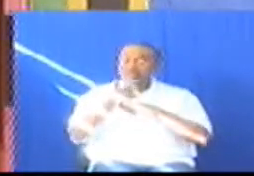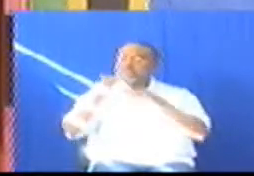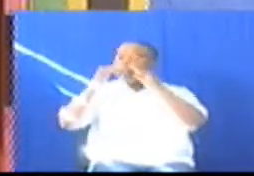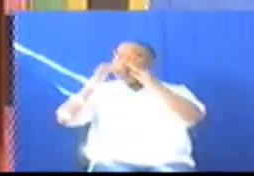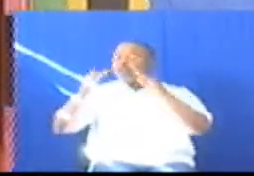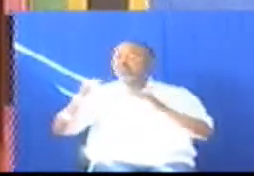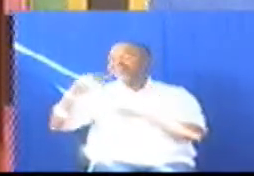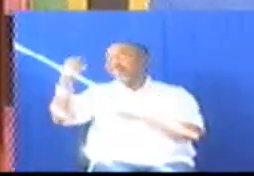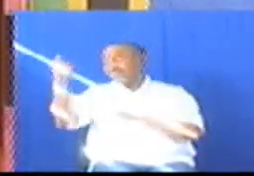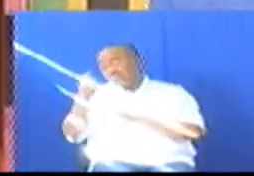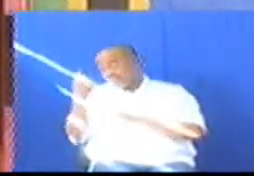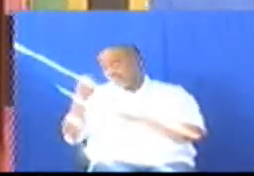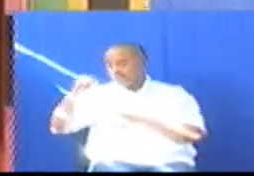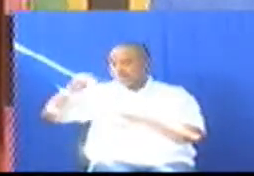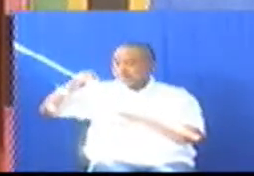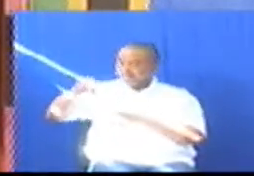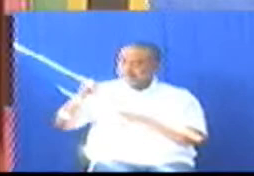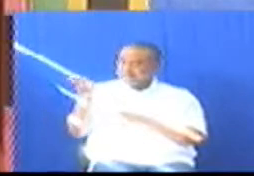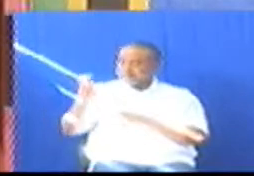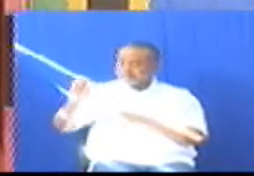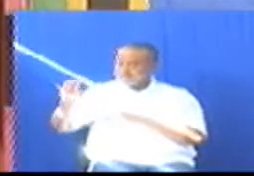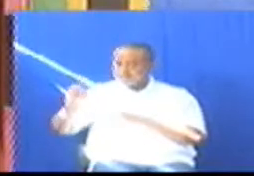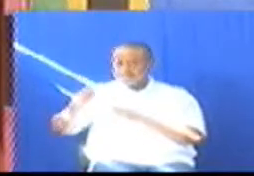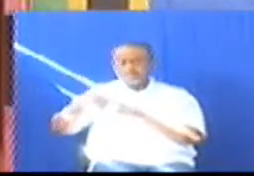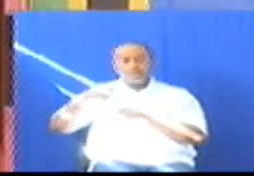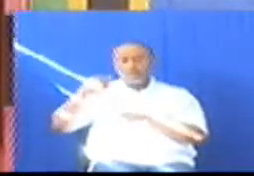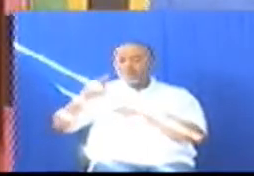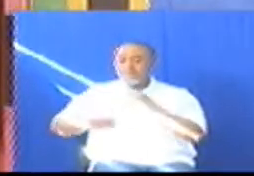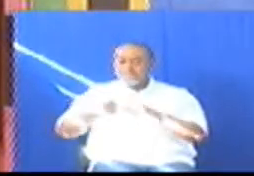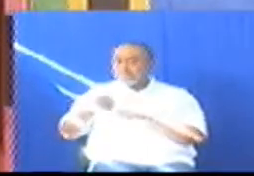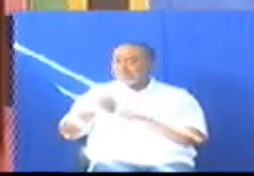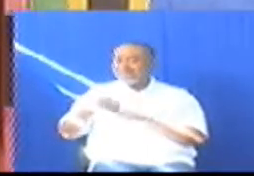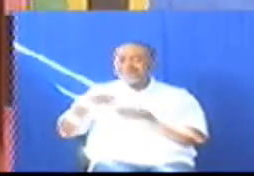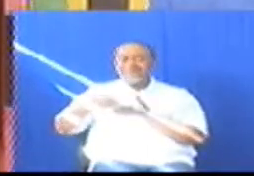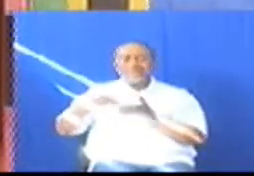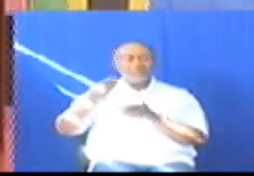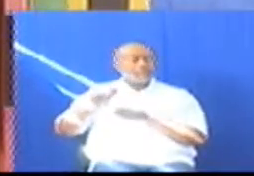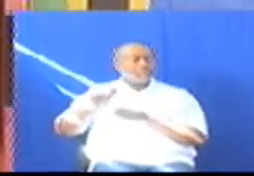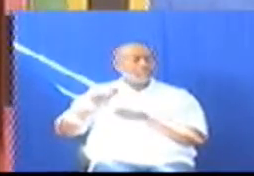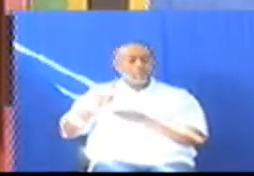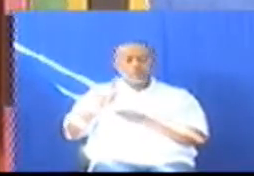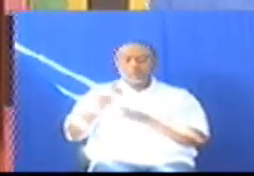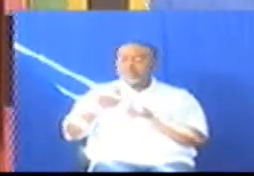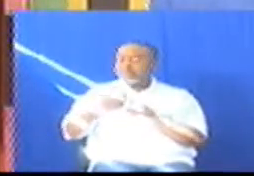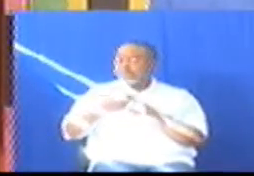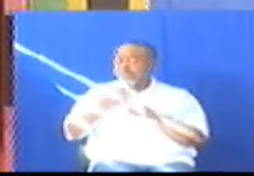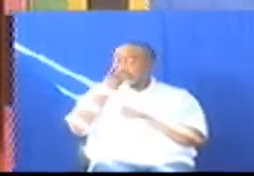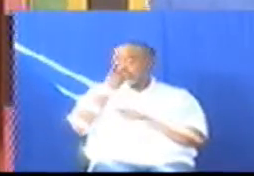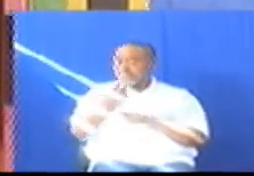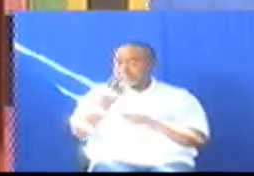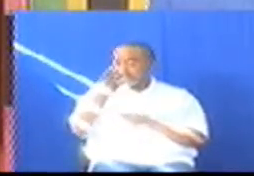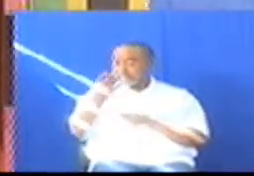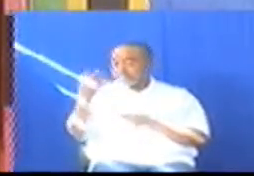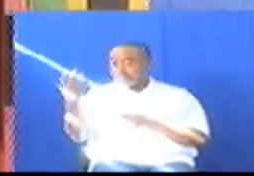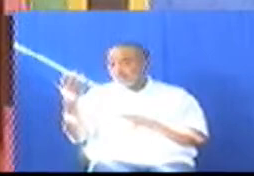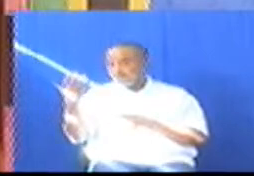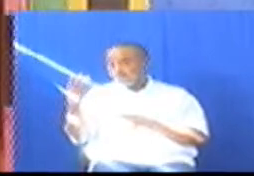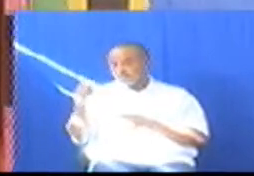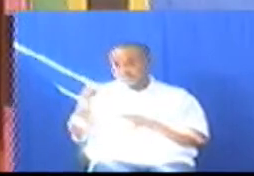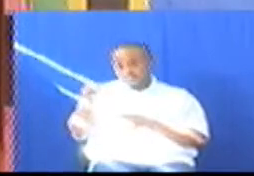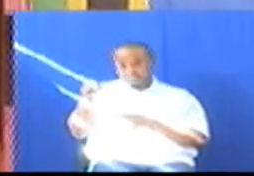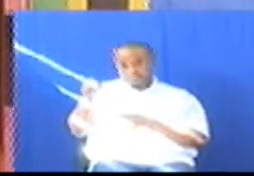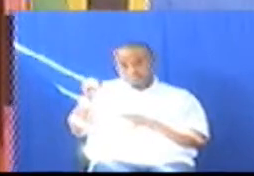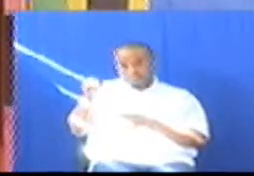taifa, miradi yenye thamani ya shilingi bilioni 245 ambayo ilikuwa